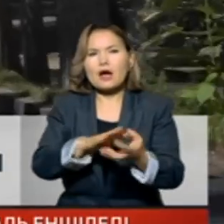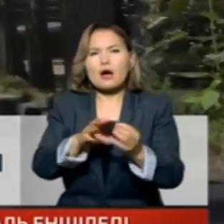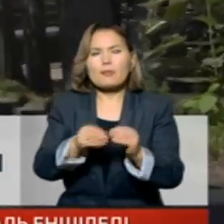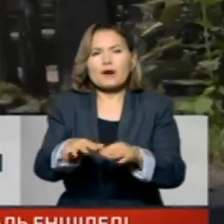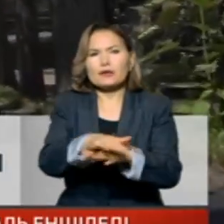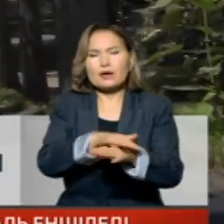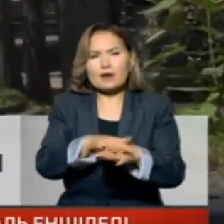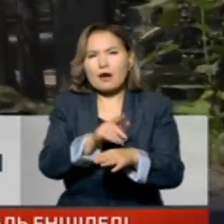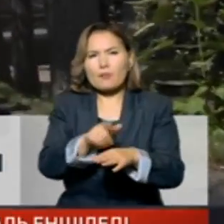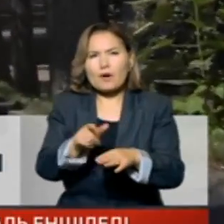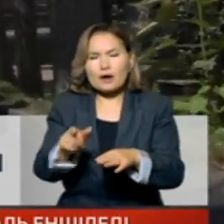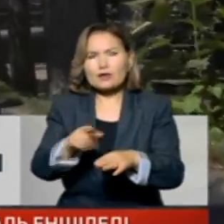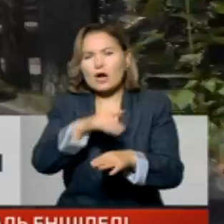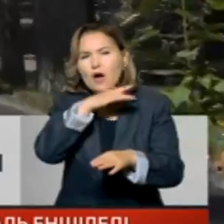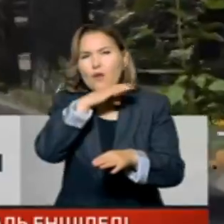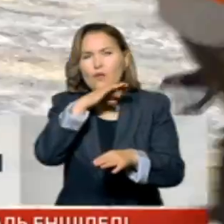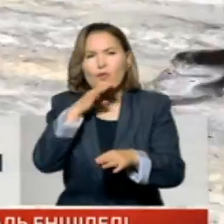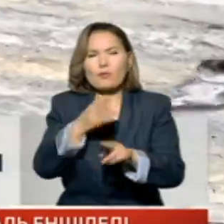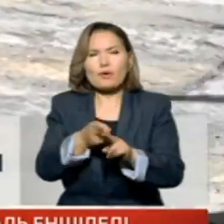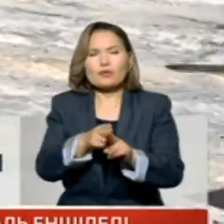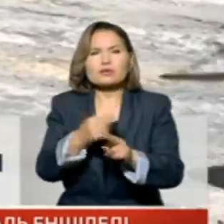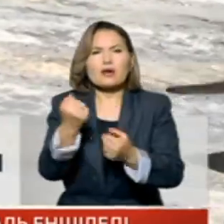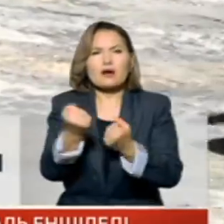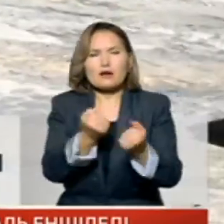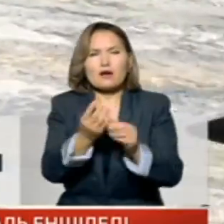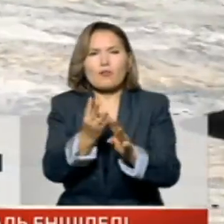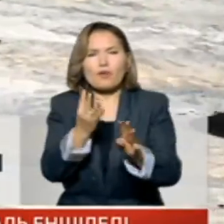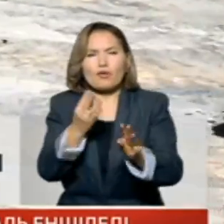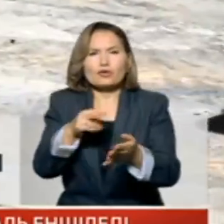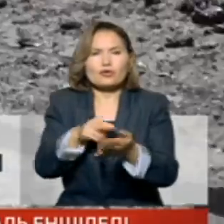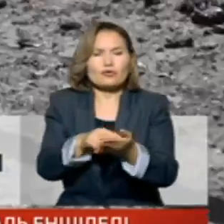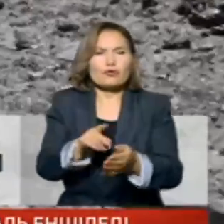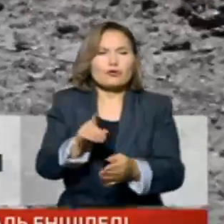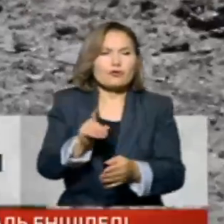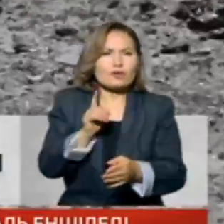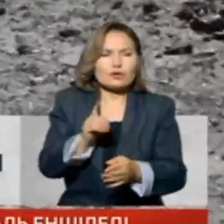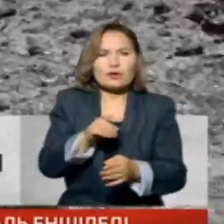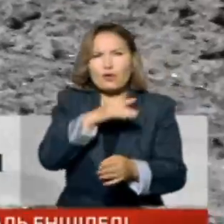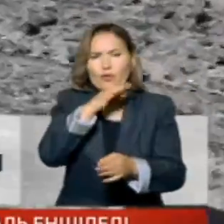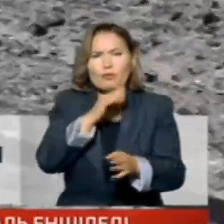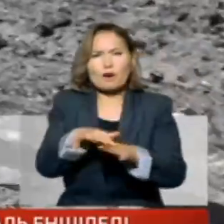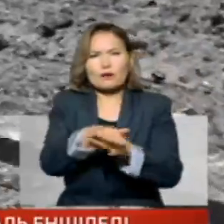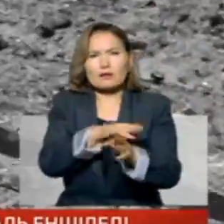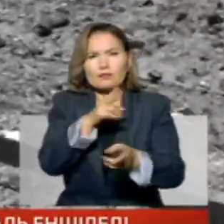тұрғындар кептелістің көбейіп, жұмыспен оқуға жету қиындағанын айтып, шағымданушылар көбейген.